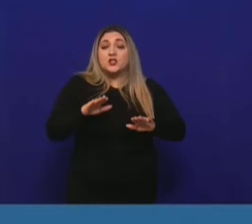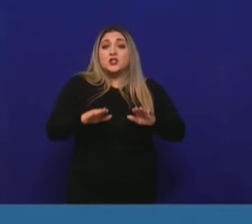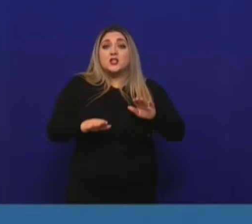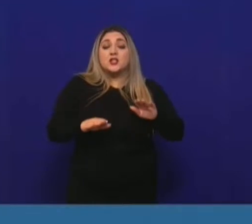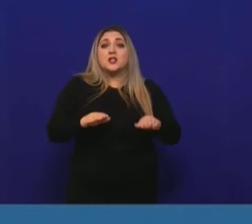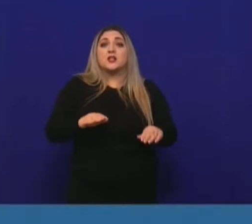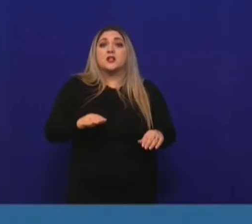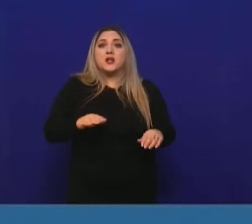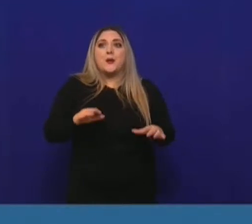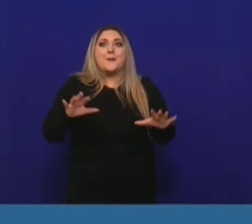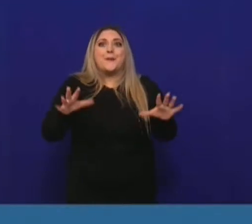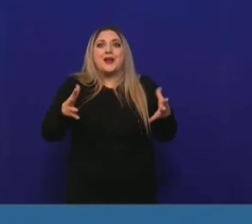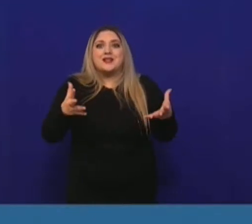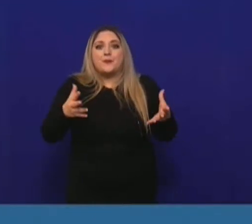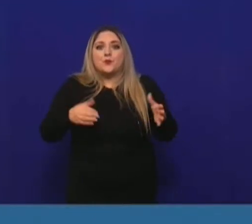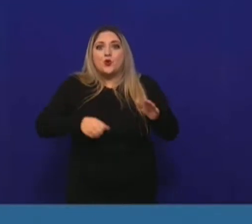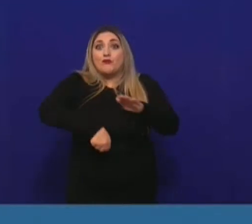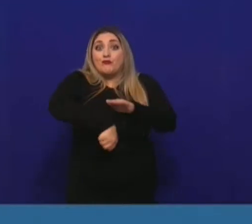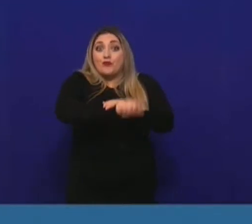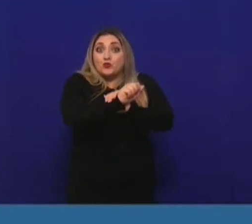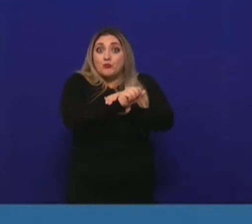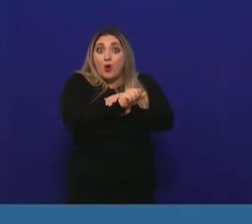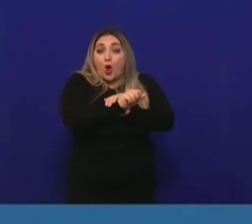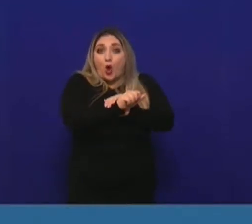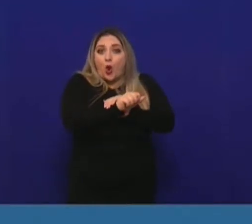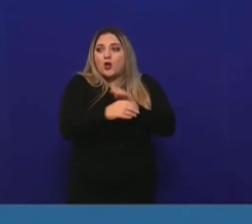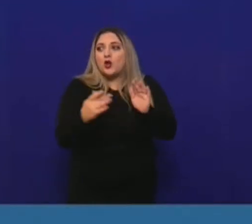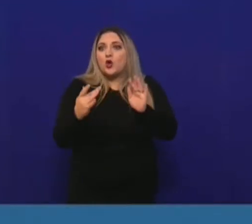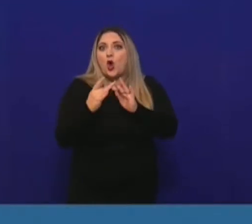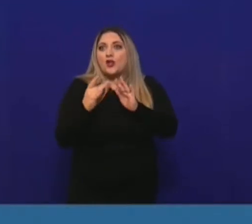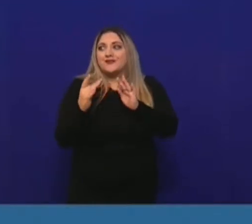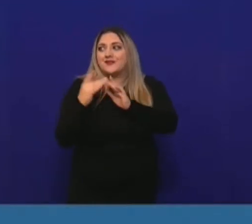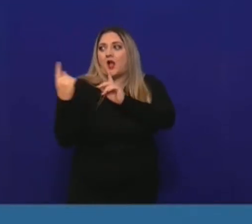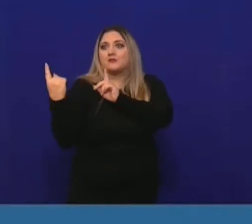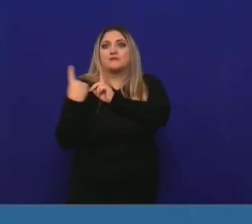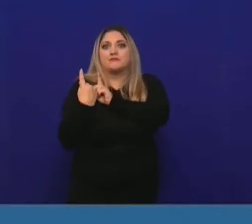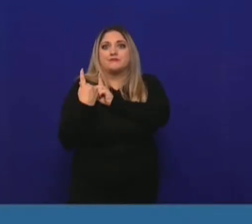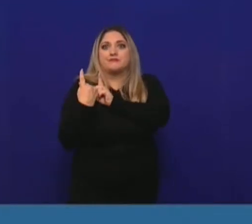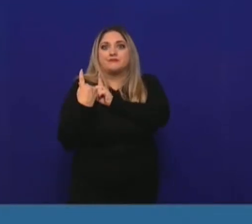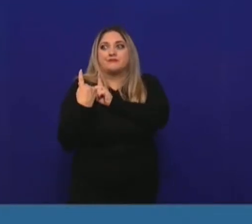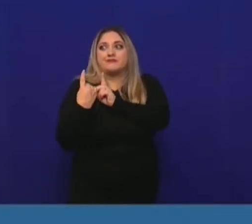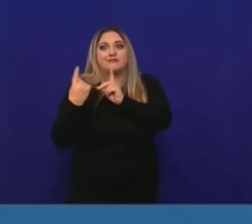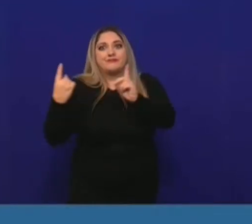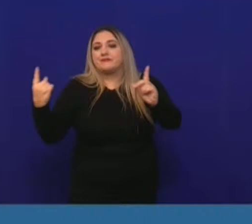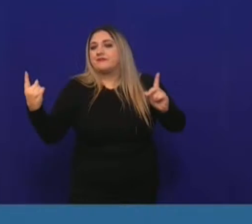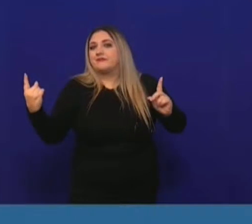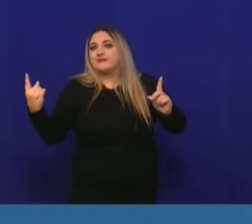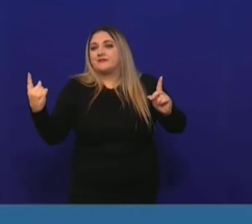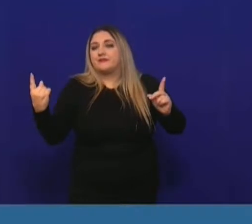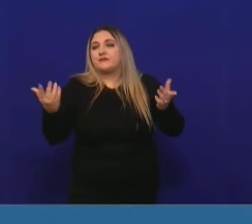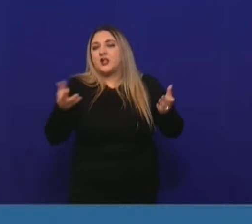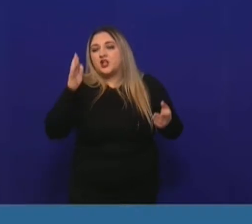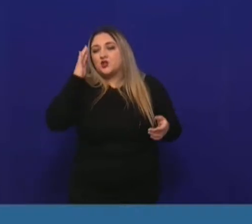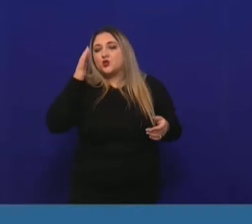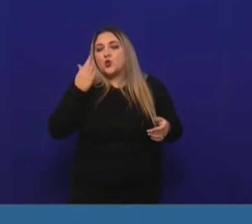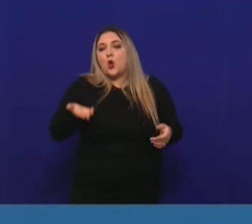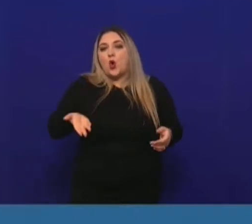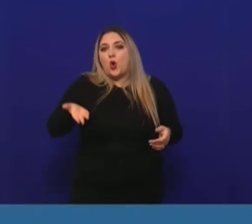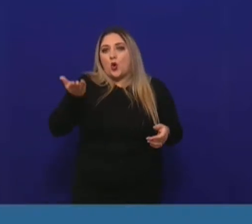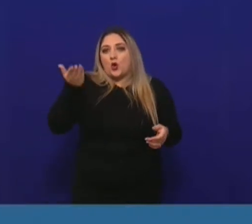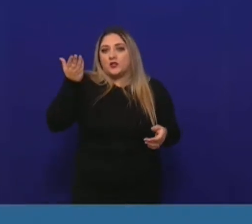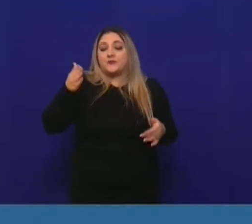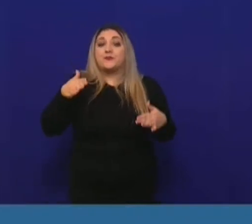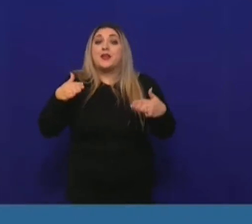li futbol huwa contact sports li allura l-riskju huwa ħafna iktar minn tip ta' sports ieħor. U allura hemmhekk